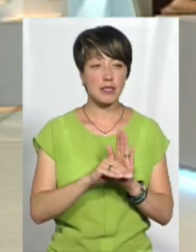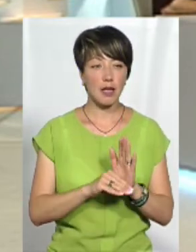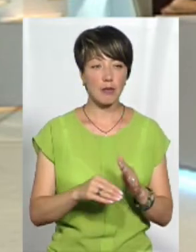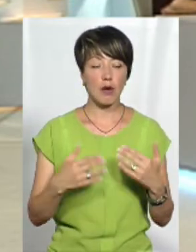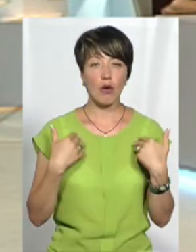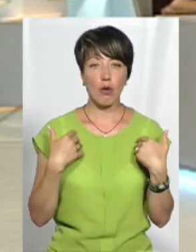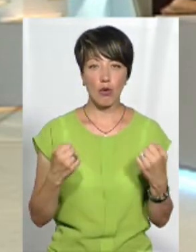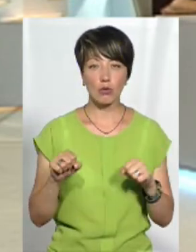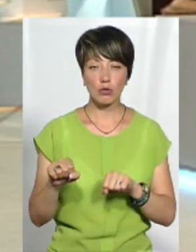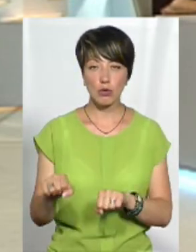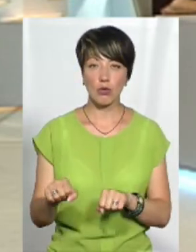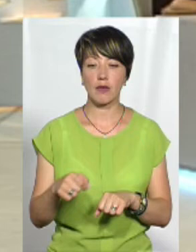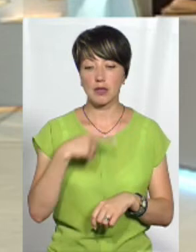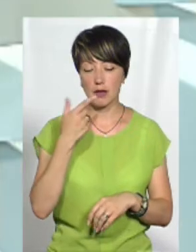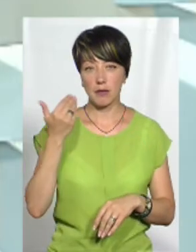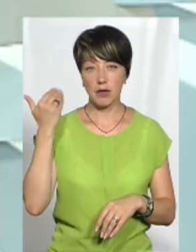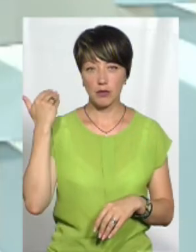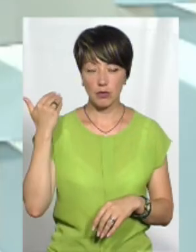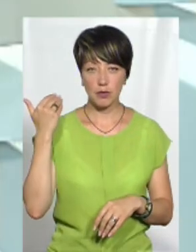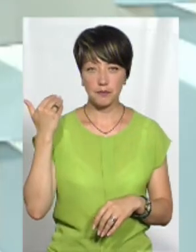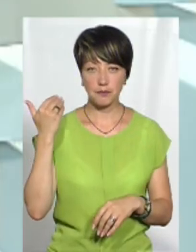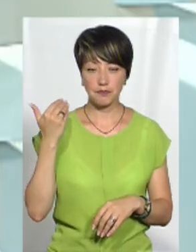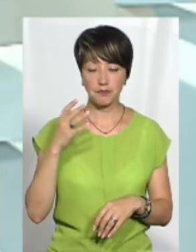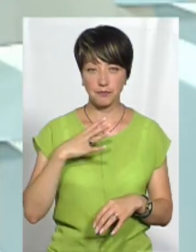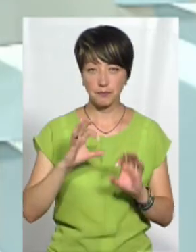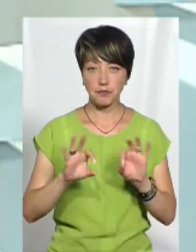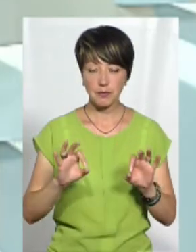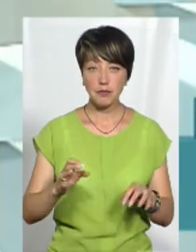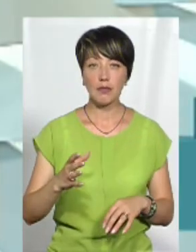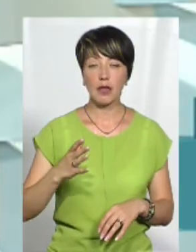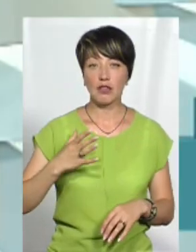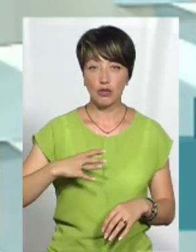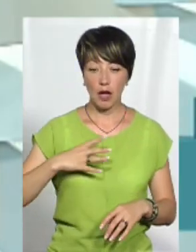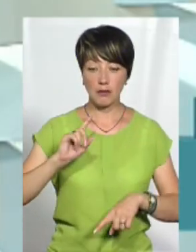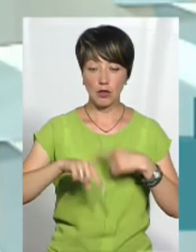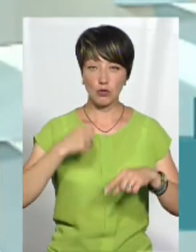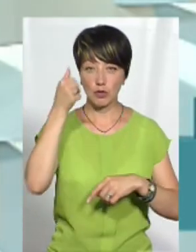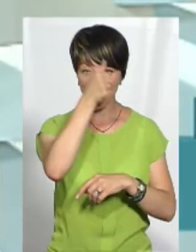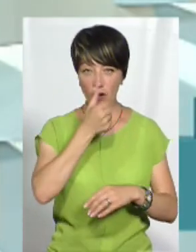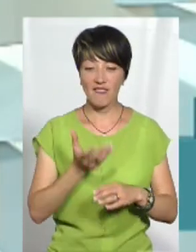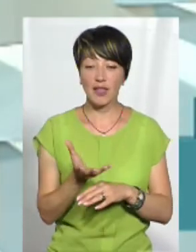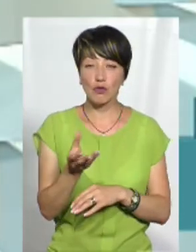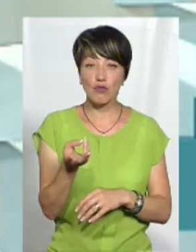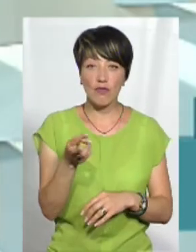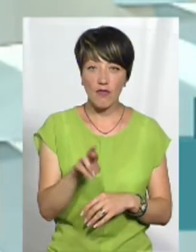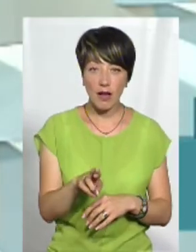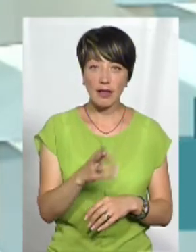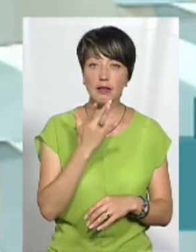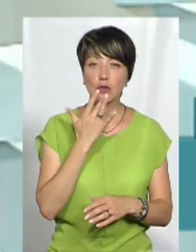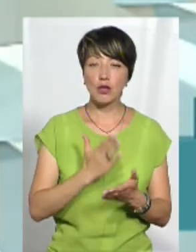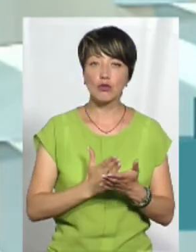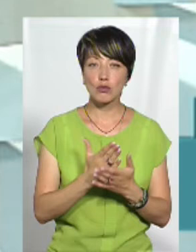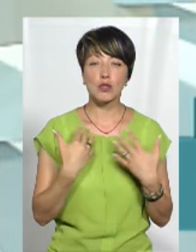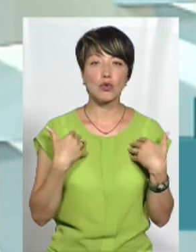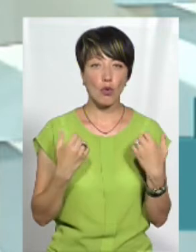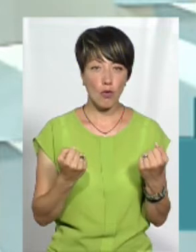охорони здоров'я. Як зазначив вже напередодні Борис Васильович, ми очікуємо, що з наступного року фінансування буде здійснюватися Національної